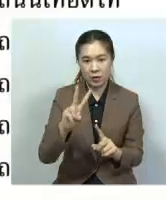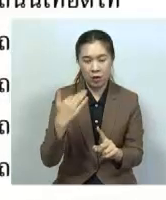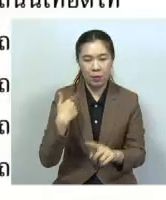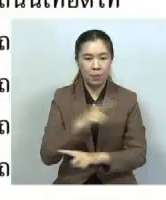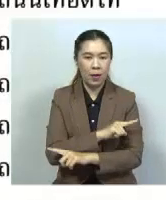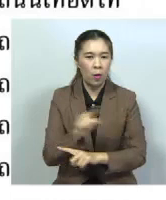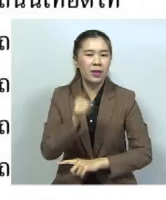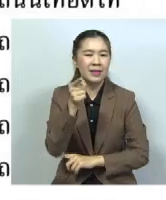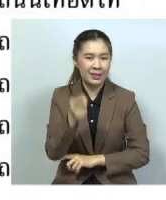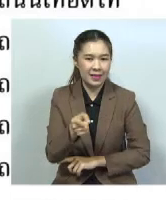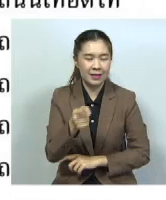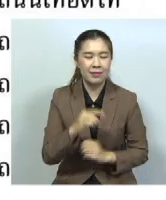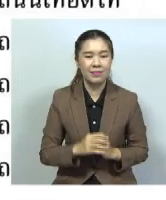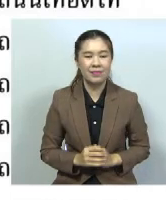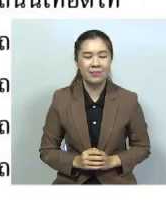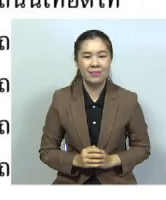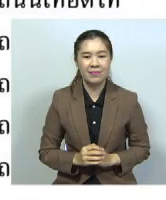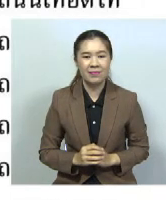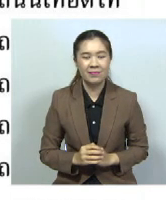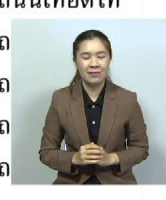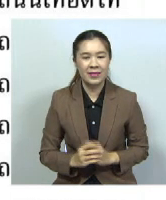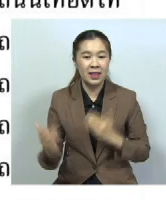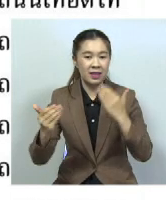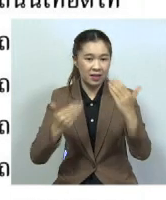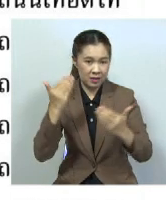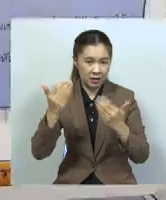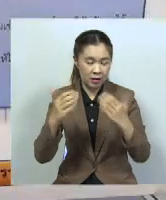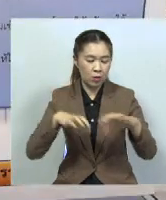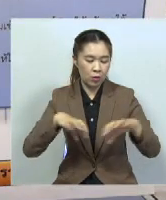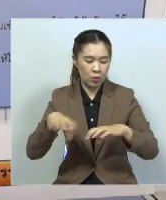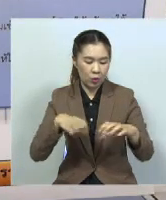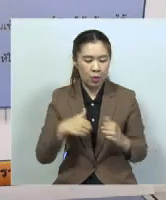เป็นวันจัดกิจกรรมจริงสำหรับการจัดการจราจ